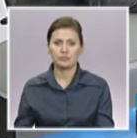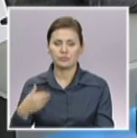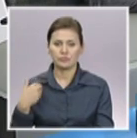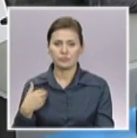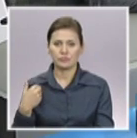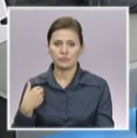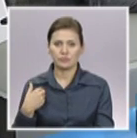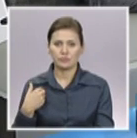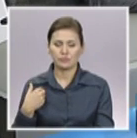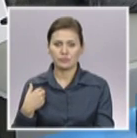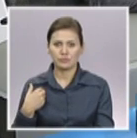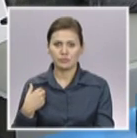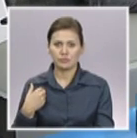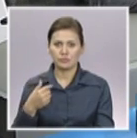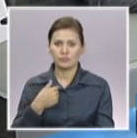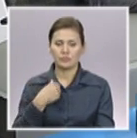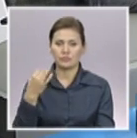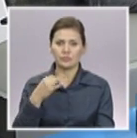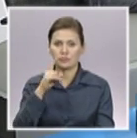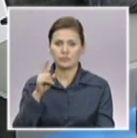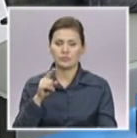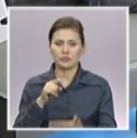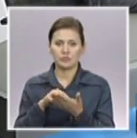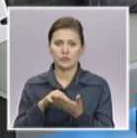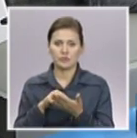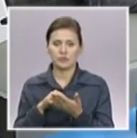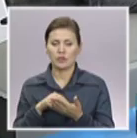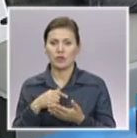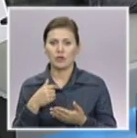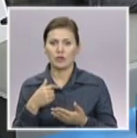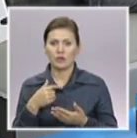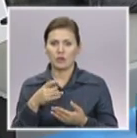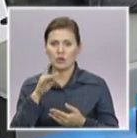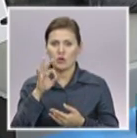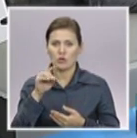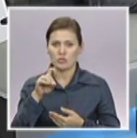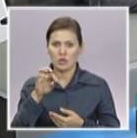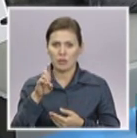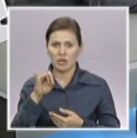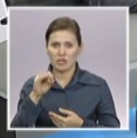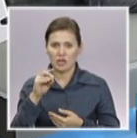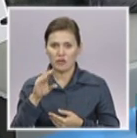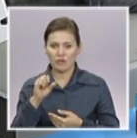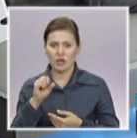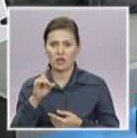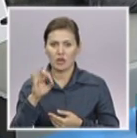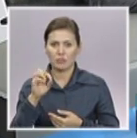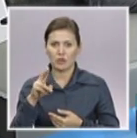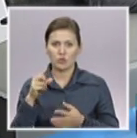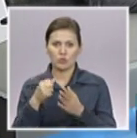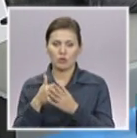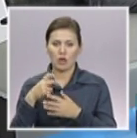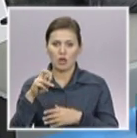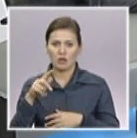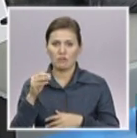Здравствуйте. Здравствуйте, говорите. Меня интересует вопрос. Вот по Роза Бакиева от Райнбека до Альфараби, вот